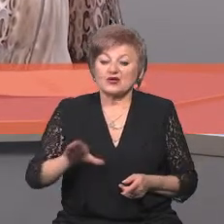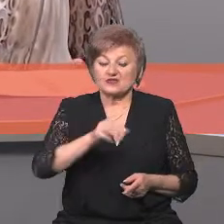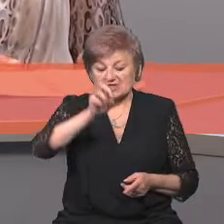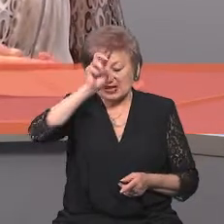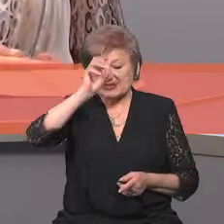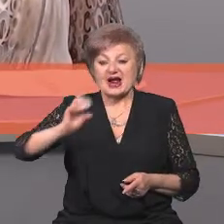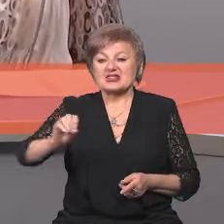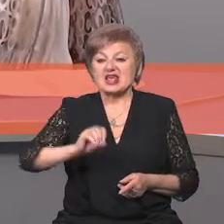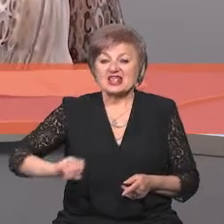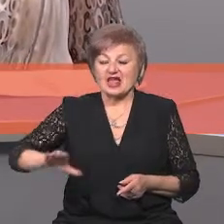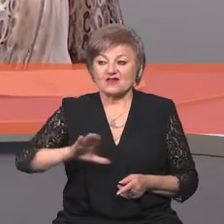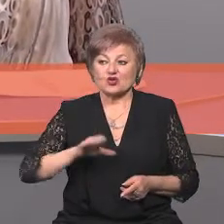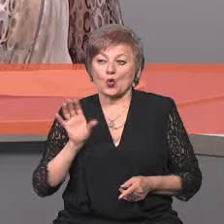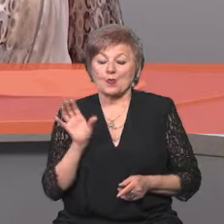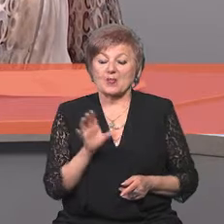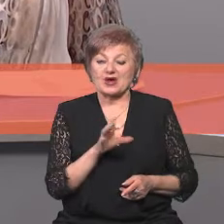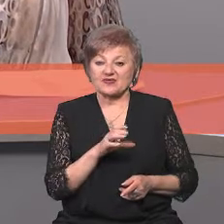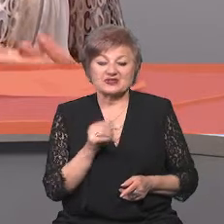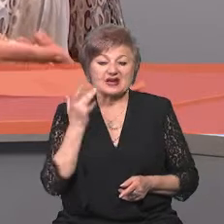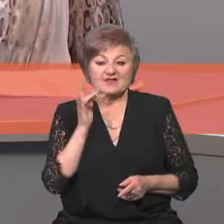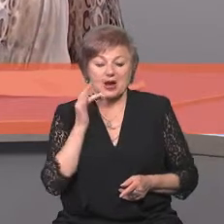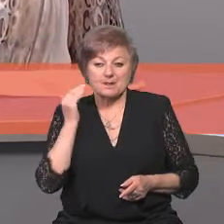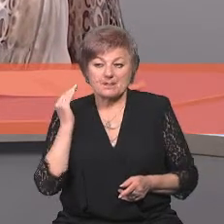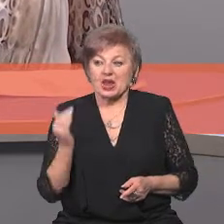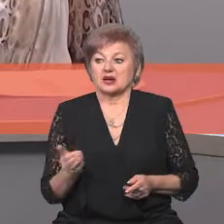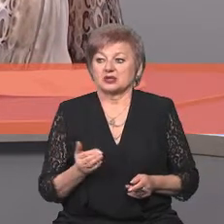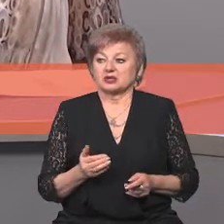Європи, всі країни Америки...